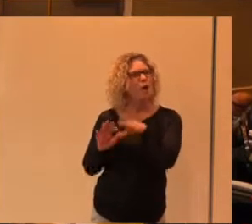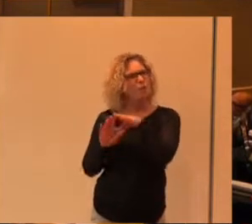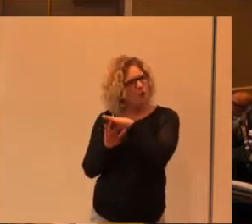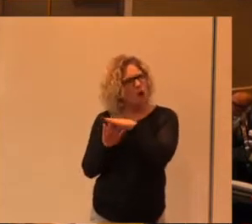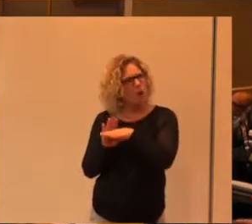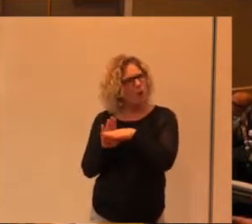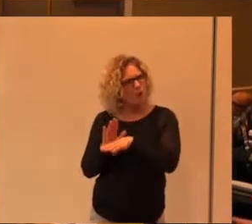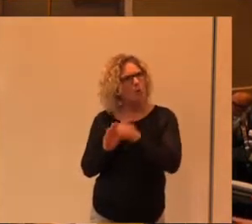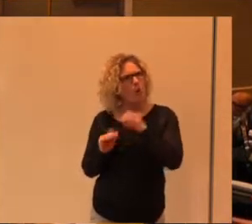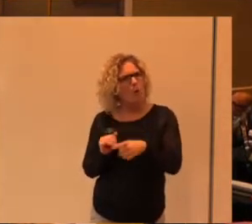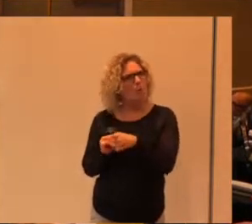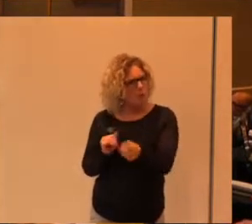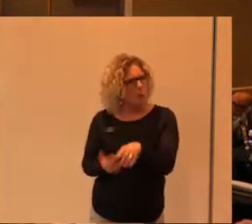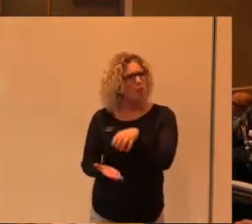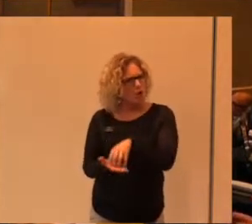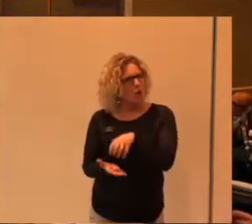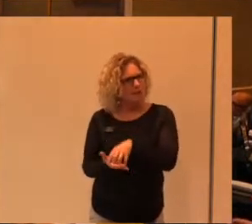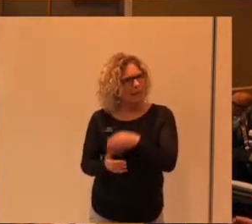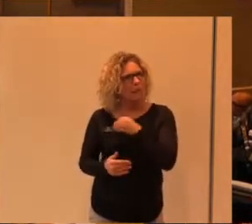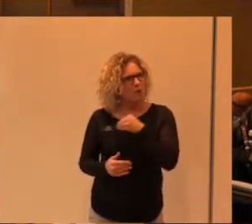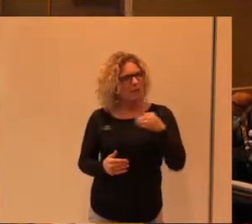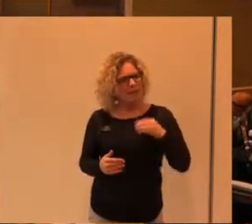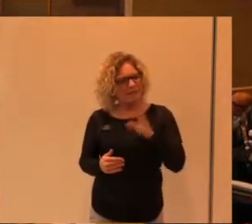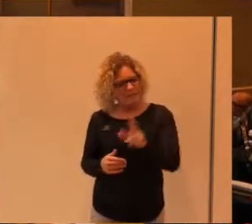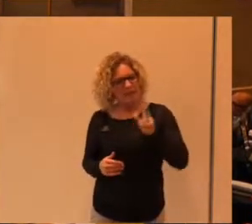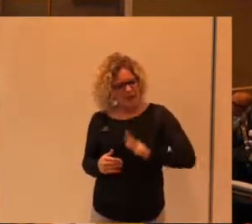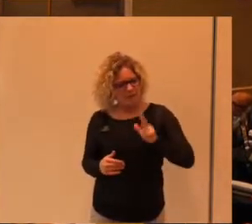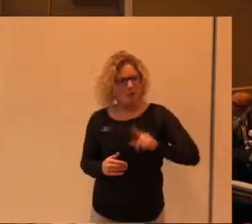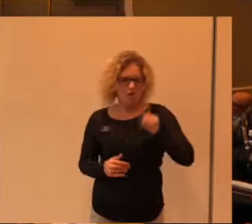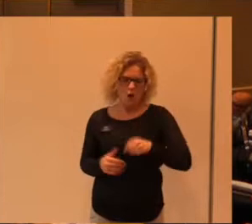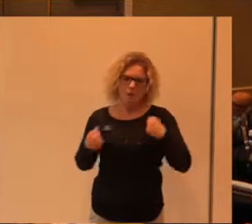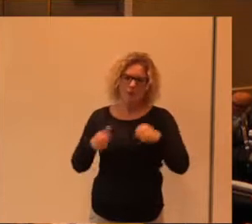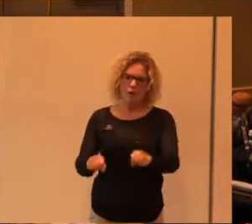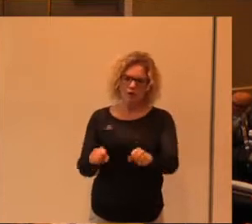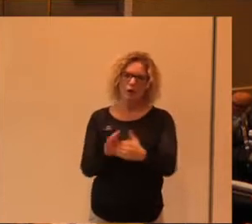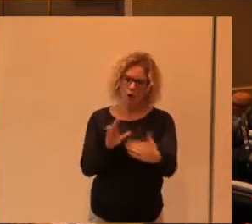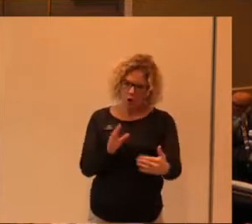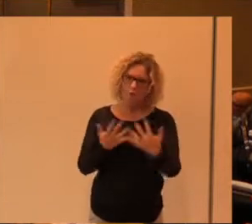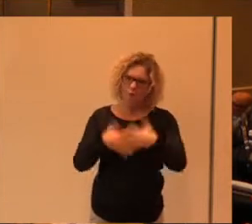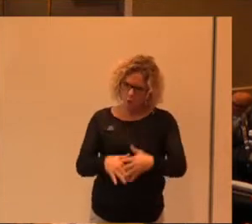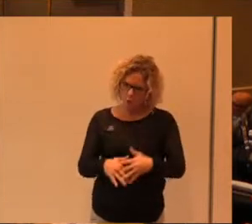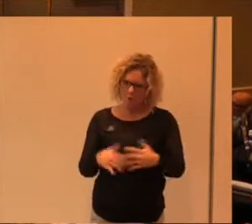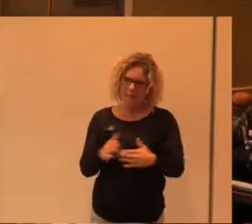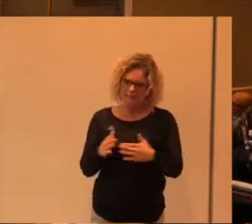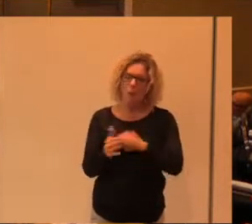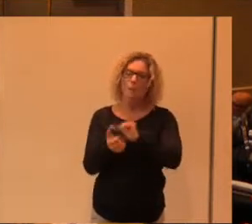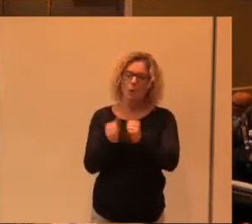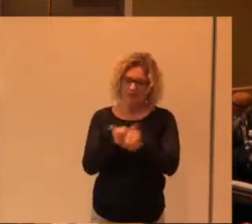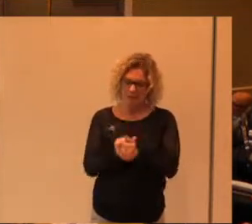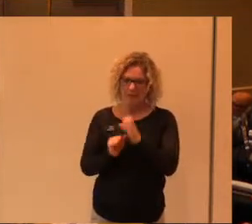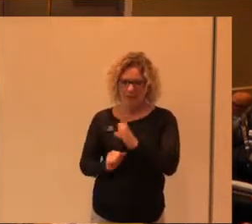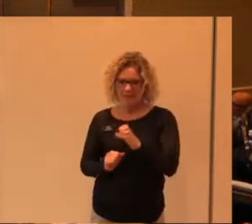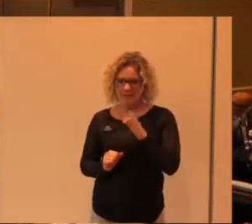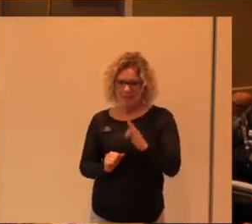Förordning om de statliga myndigheternas ansvar för genomförandet av funktionshinderpolitiken,